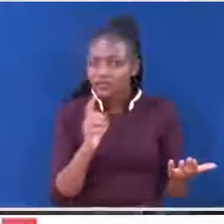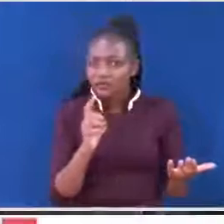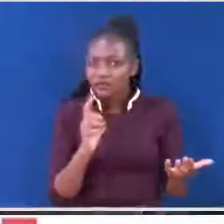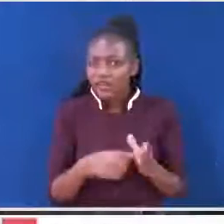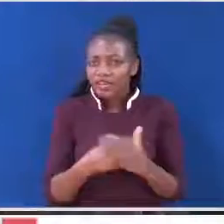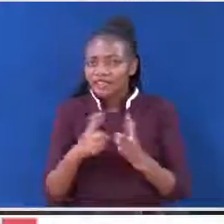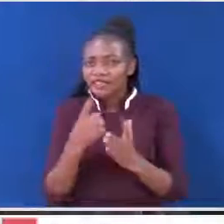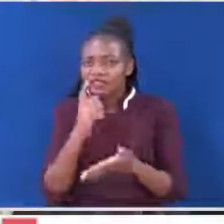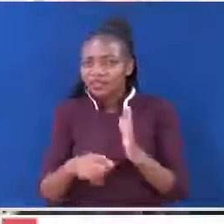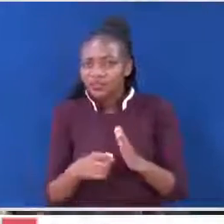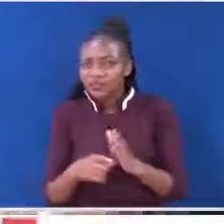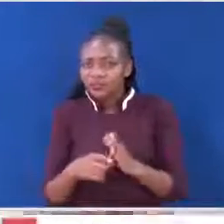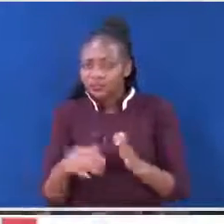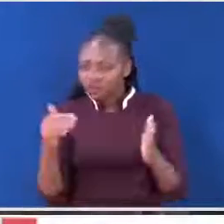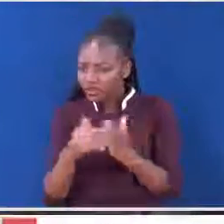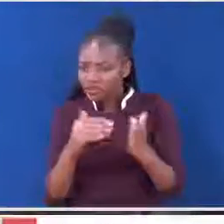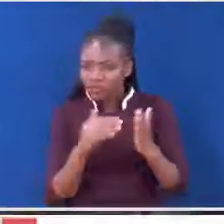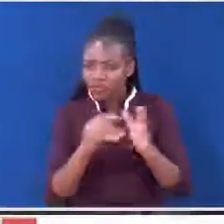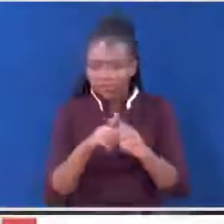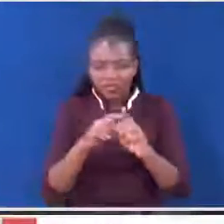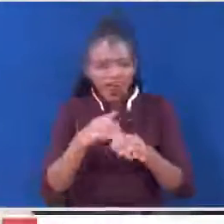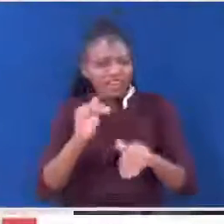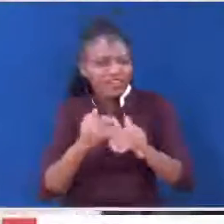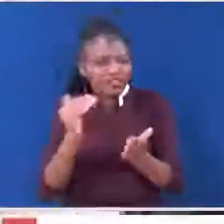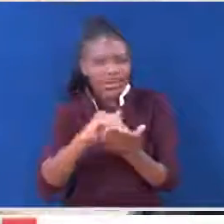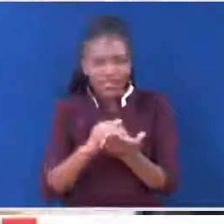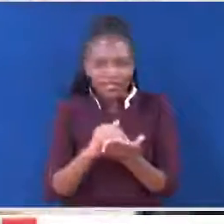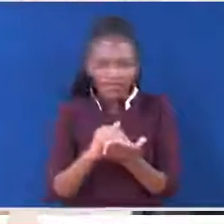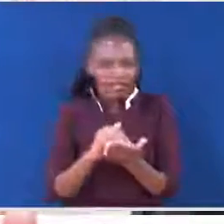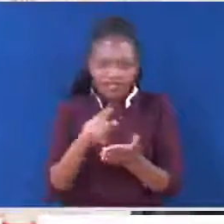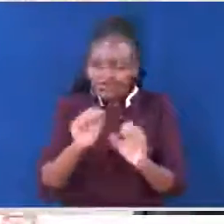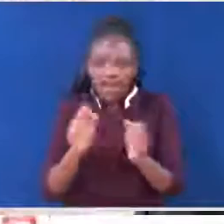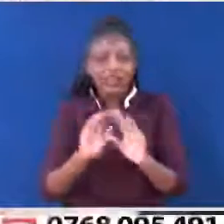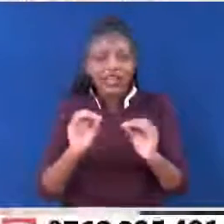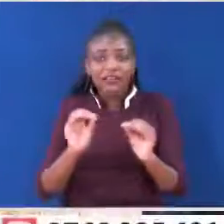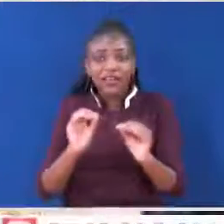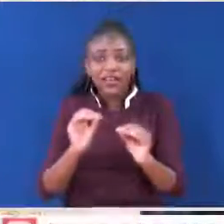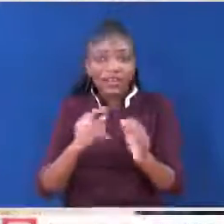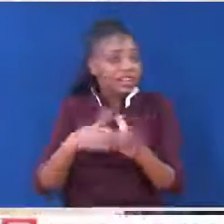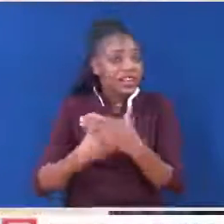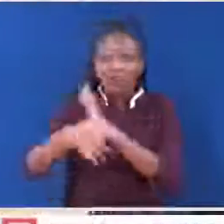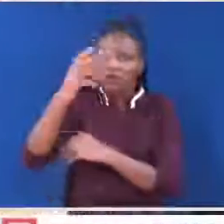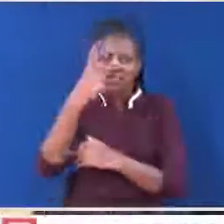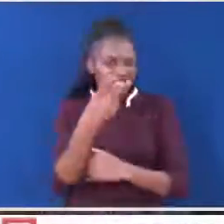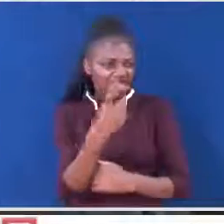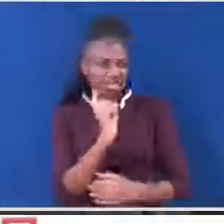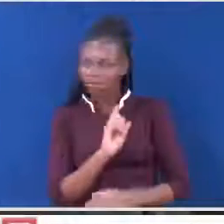kusema ai waje mtu aende ndio tukue na by election. Lakini Mungu naye ameangalia akasema hapana.